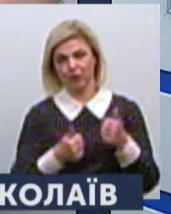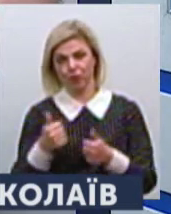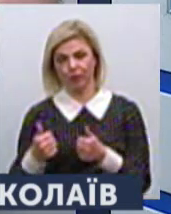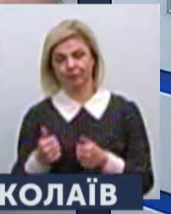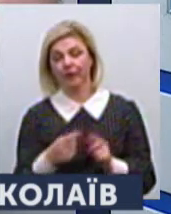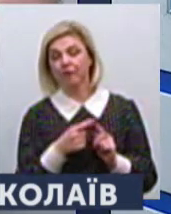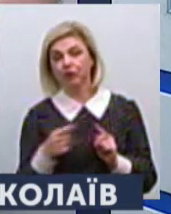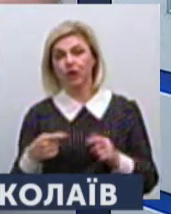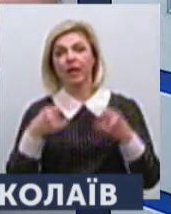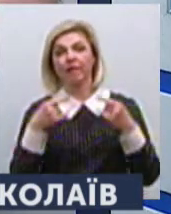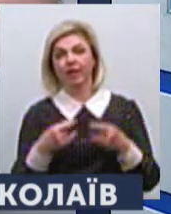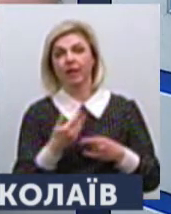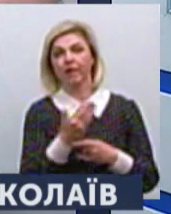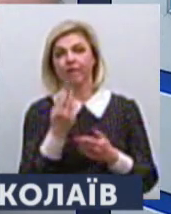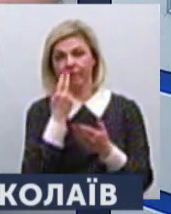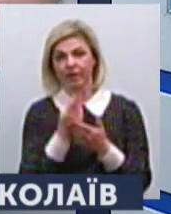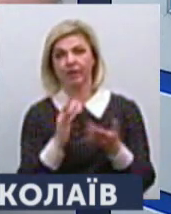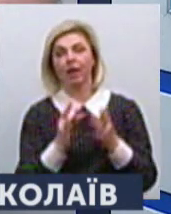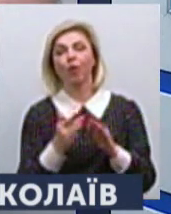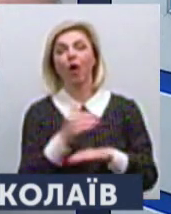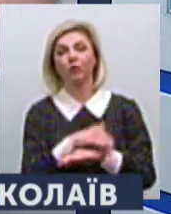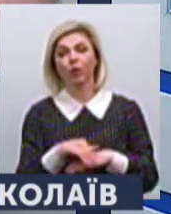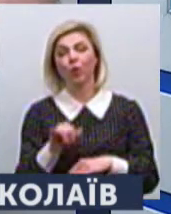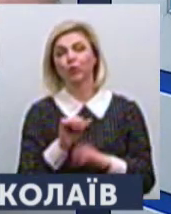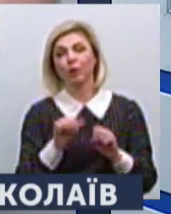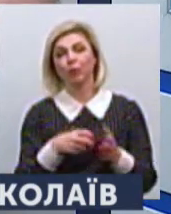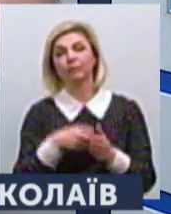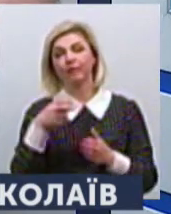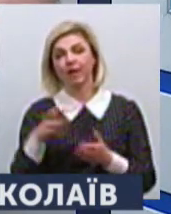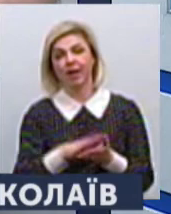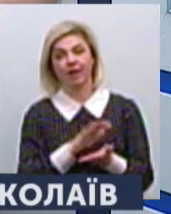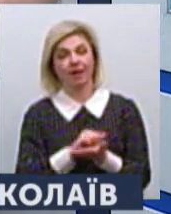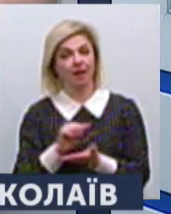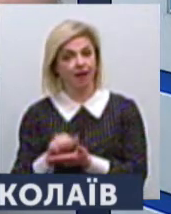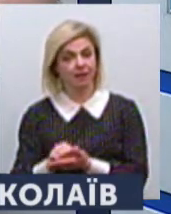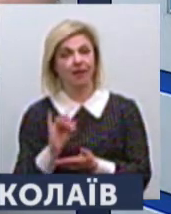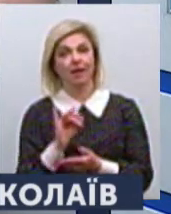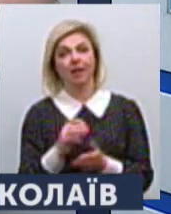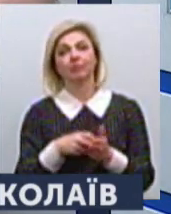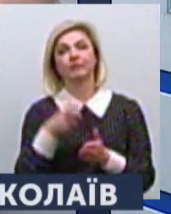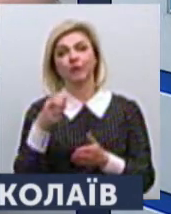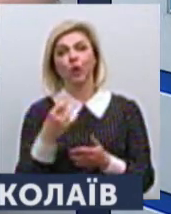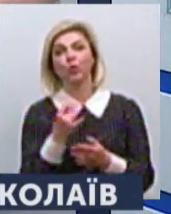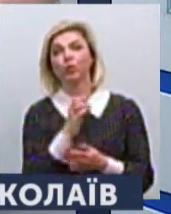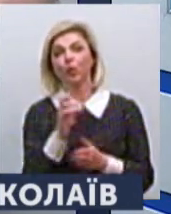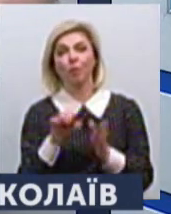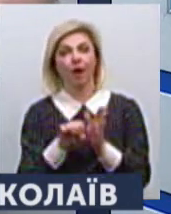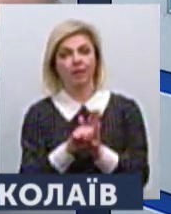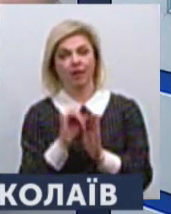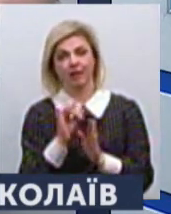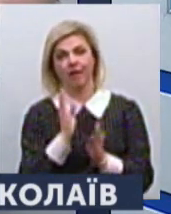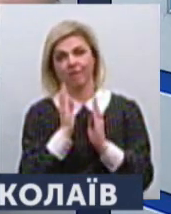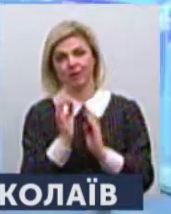Протягом прямого ефіру на екранах ви бачитимете нашу електронну адресу, за якою зможете звертатись до редакції, а також посилання на наш YouTube-канал та сторінку